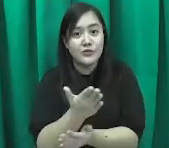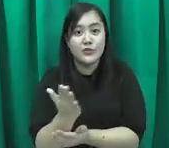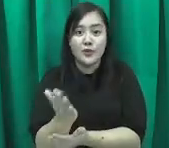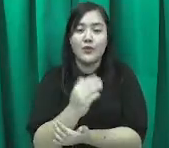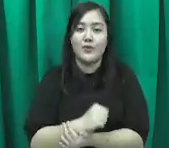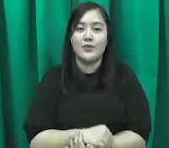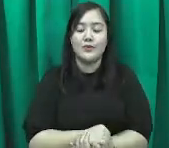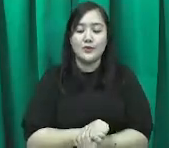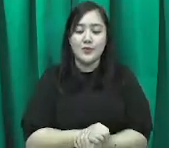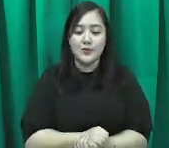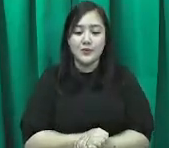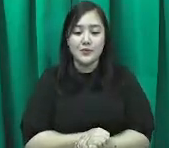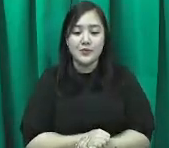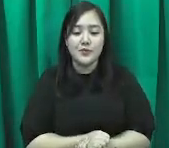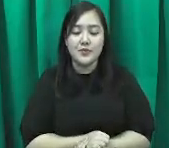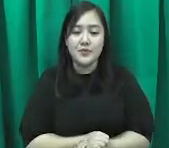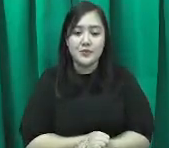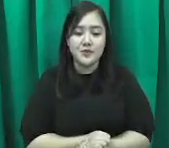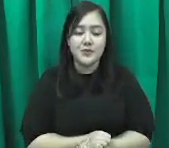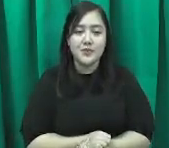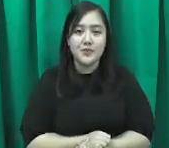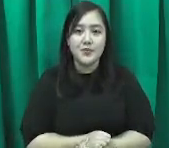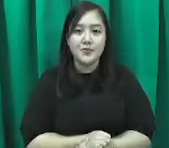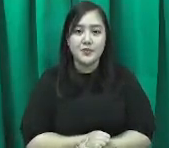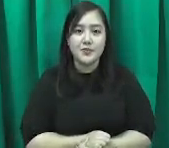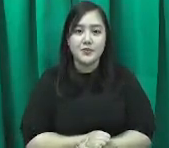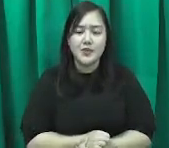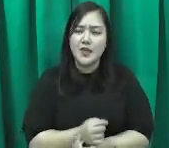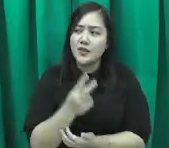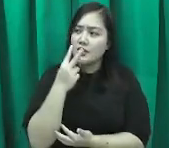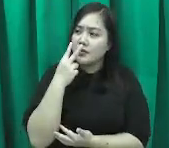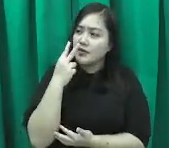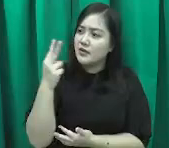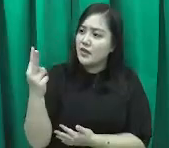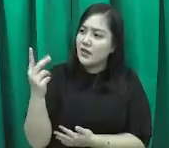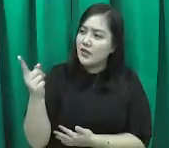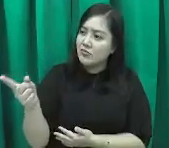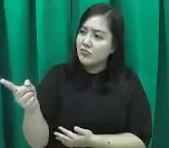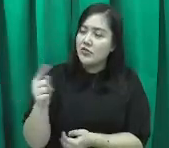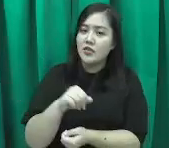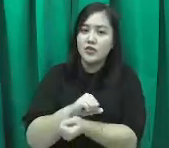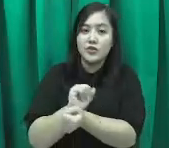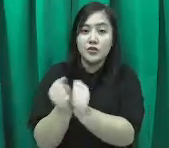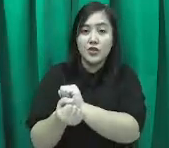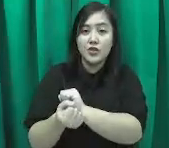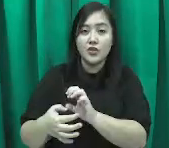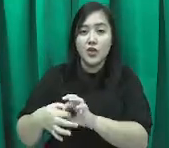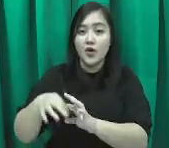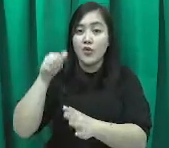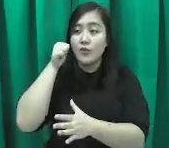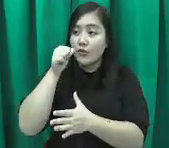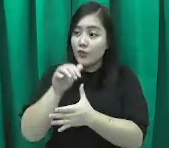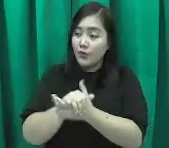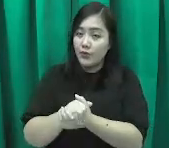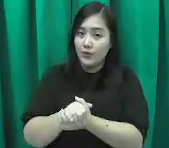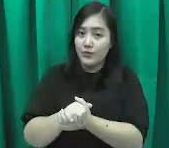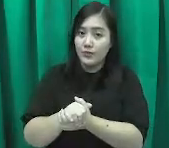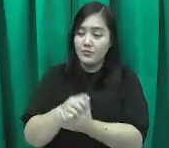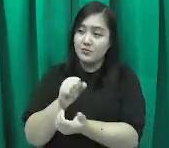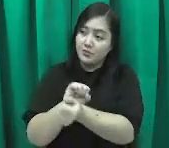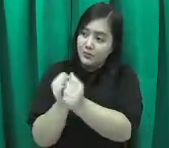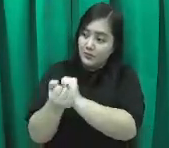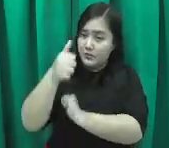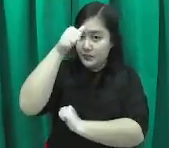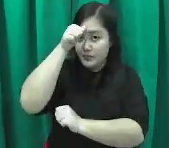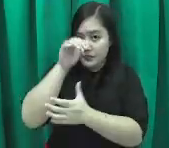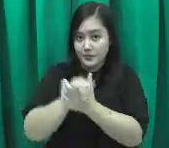Oh, nakita mo yung pagbabago ng isang asawa at makikita mo yung prayer kung gaano pinag-pray ng wife yung asawa niya. Yes.